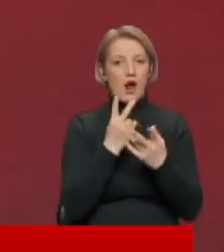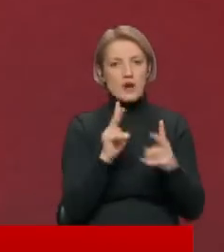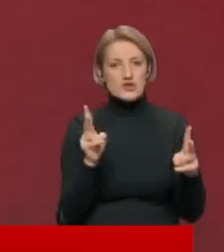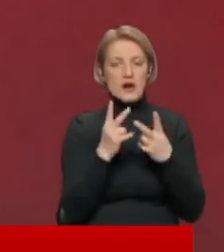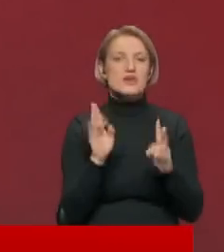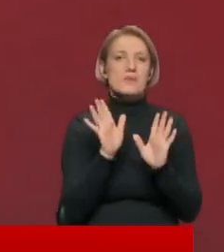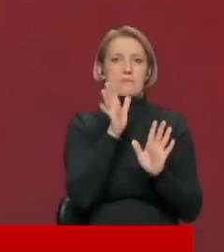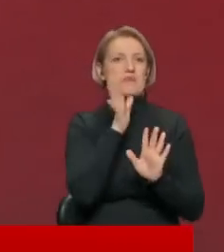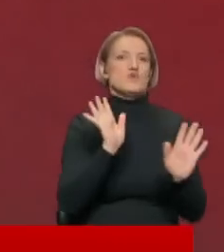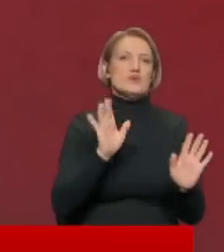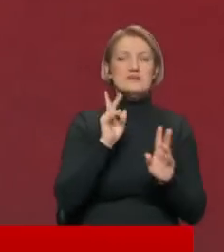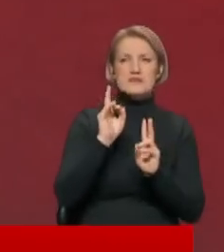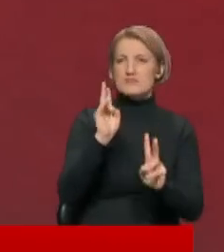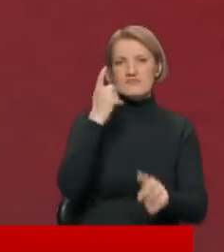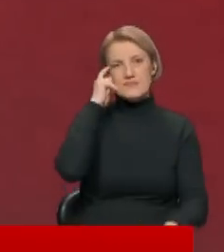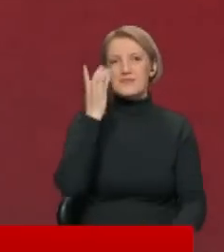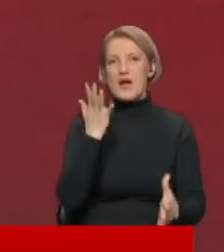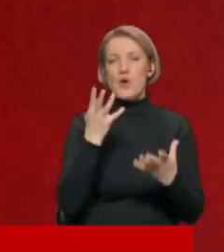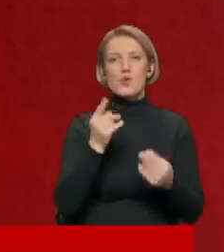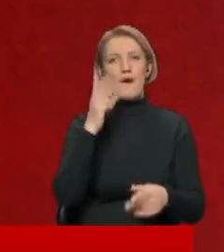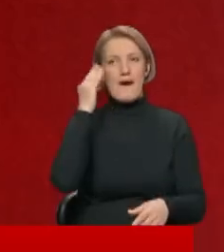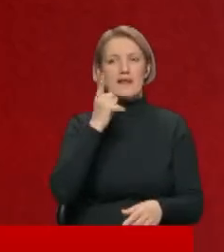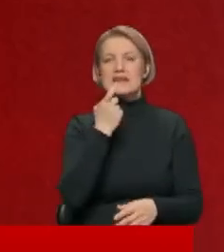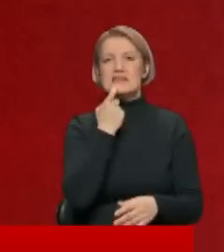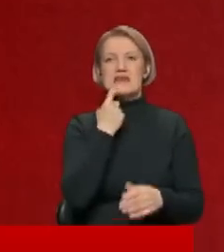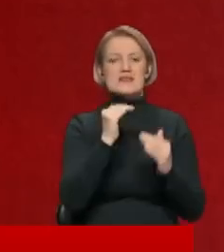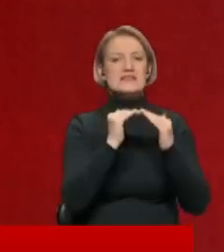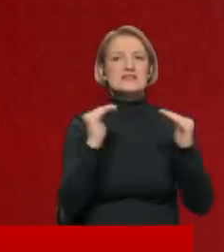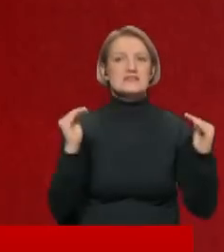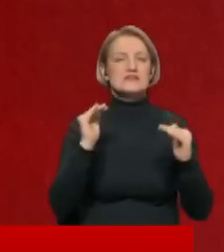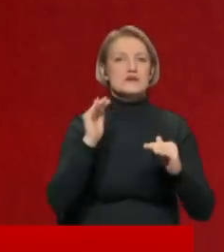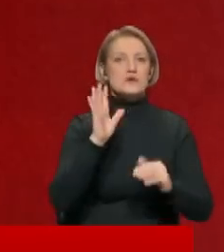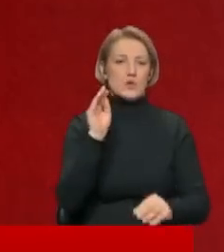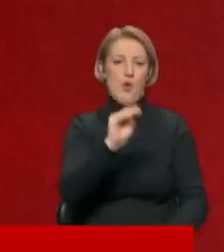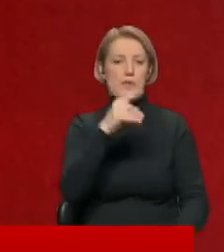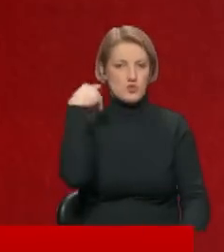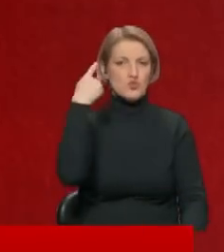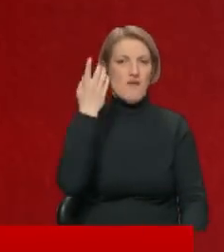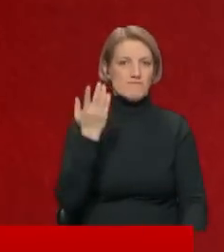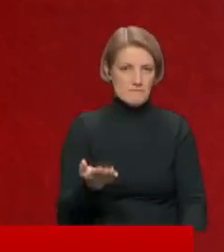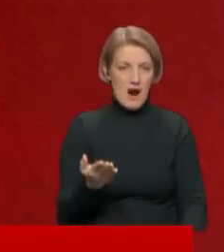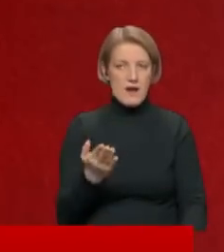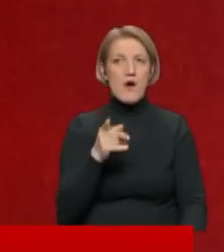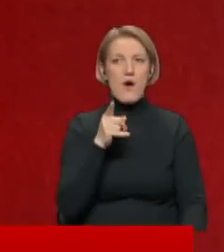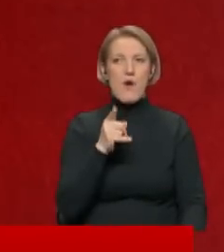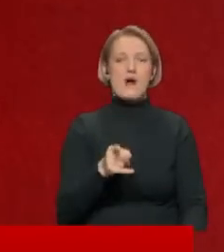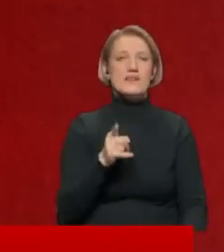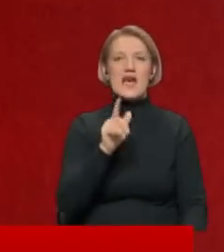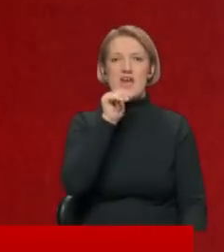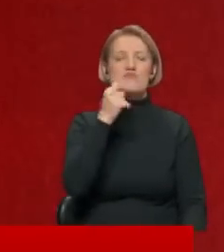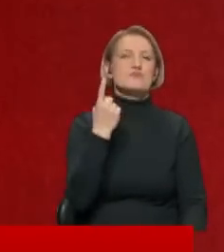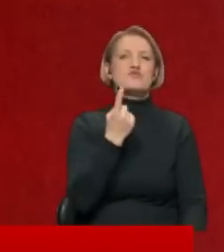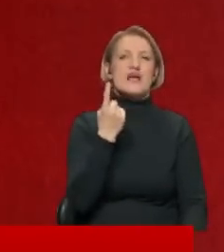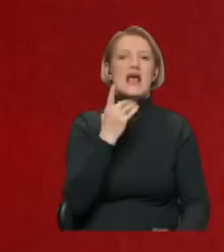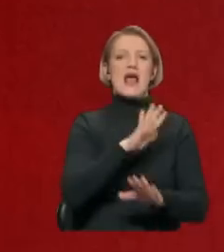mı bilmiyoruz sizce ne olur EYT anlaşılıyor ki bir yaş sınırı koyma düşüncesi var Orada da hiçbir